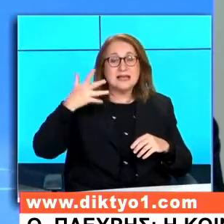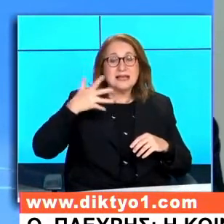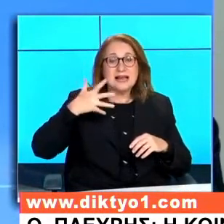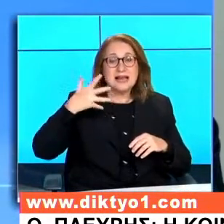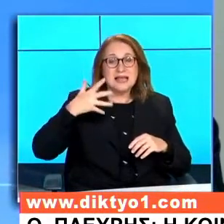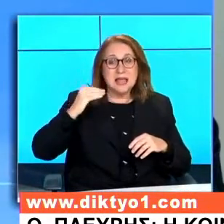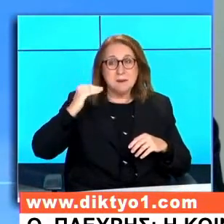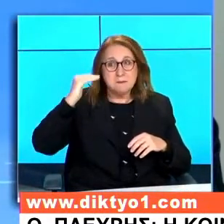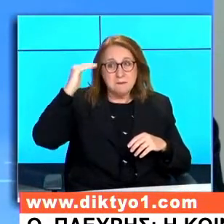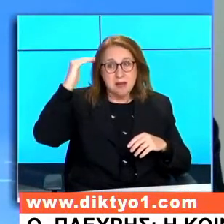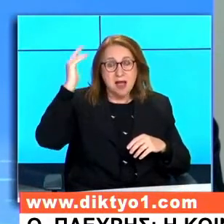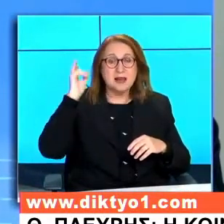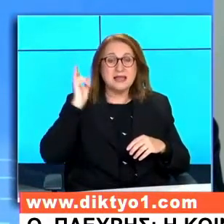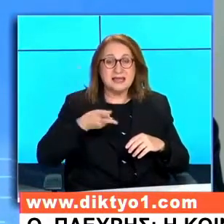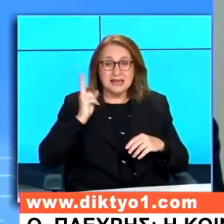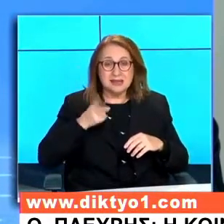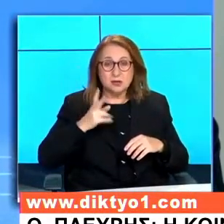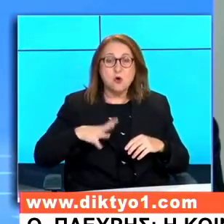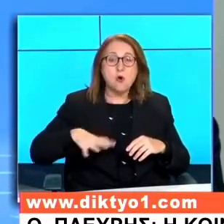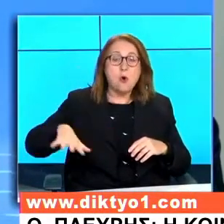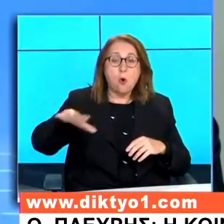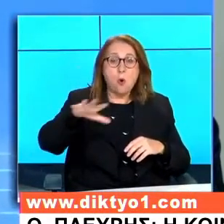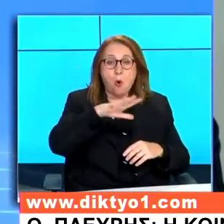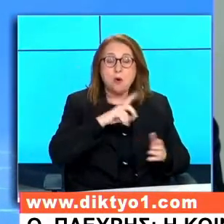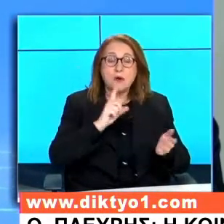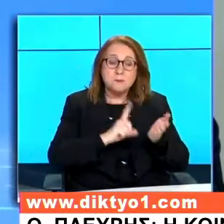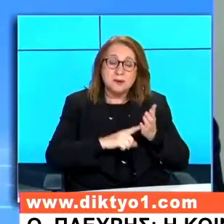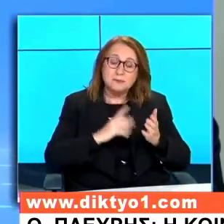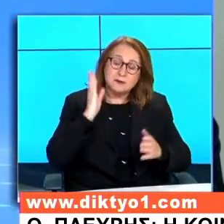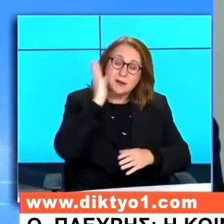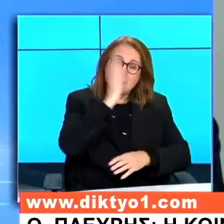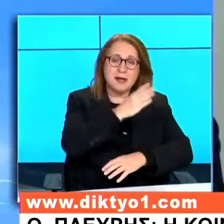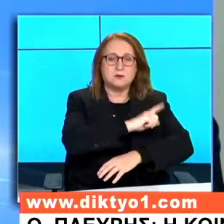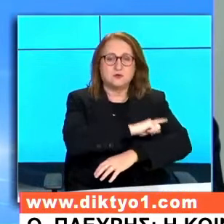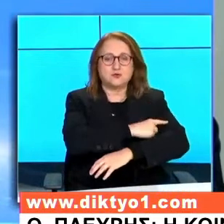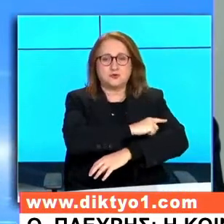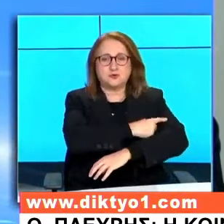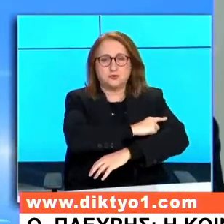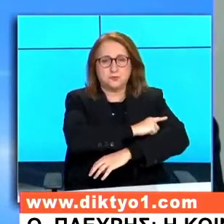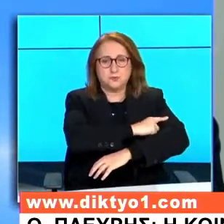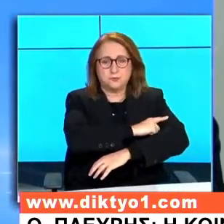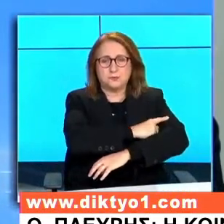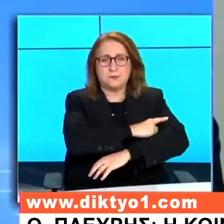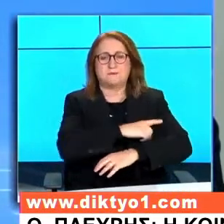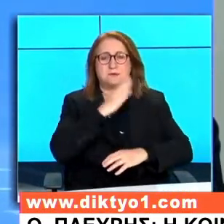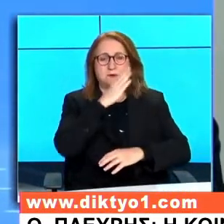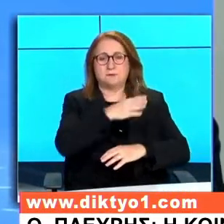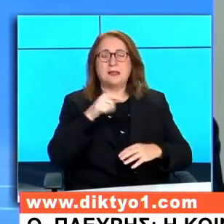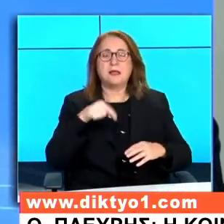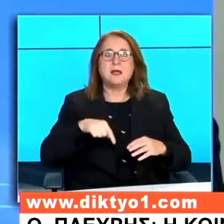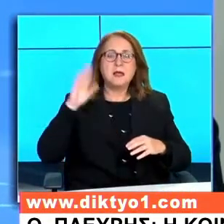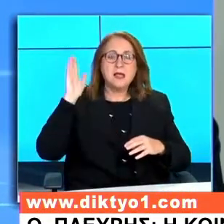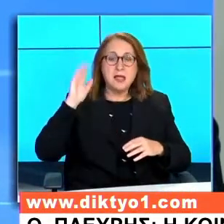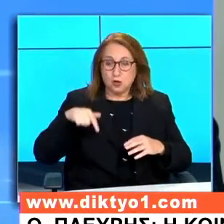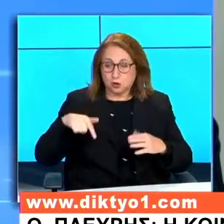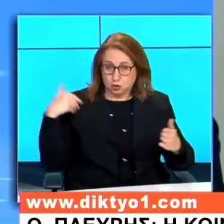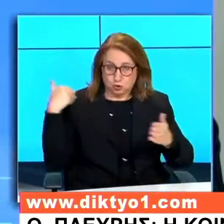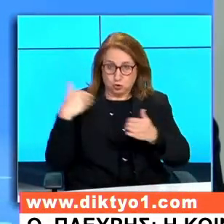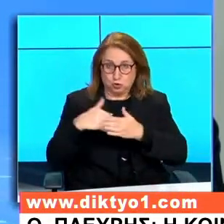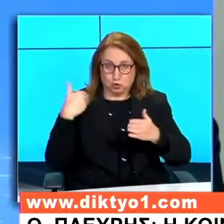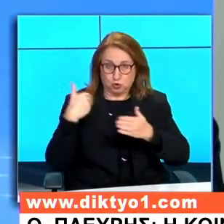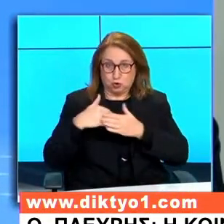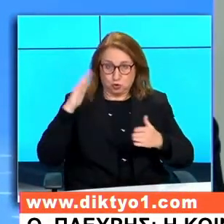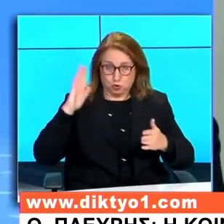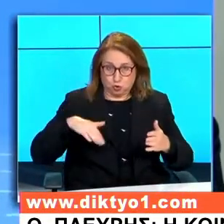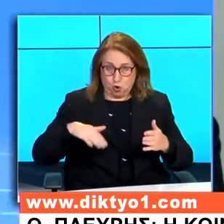κινδυνεύουν πολύ περισσότερο, να σπεύσουν να εμβολιαστούν. Με αυτά τα στοιχεία, λοιπόν, στο τελευταίο διάστημα έχει